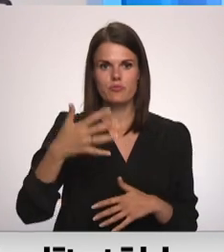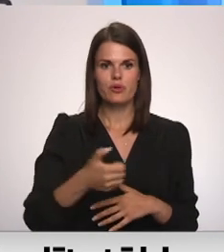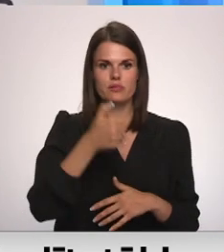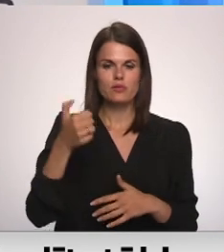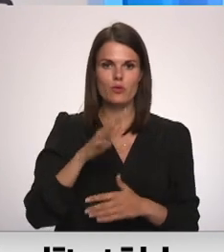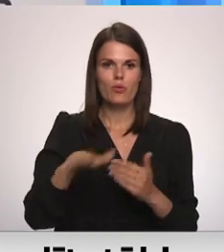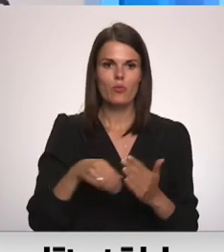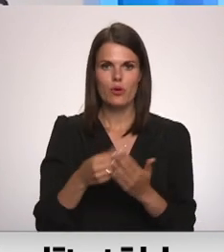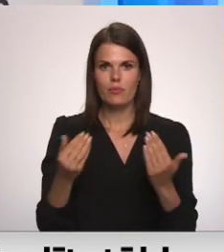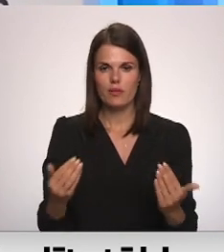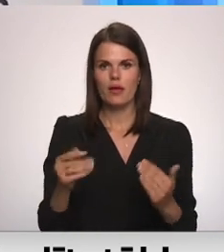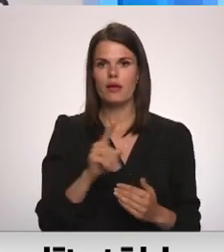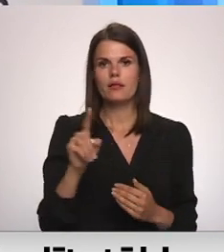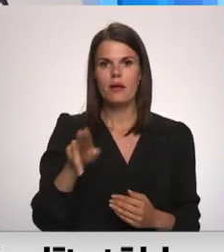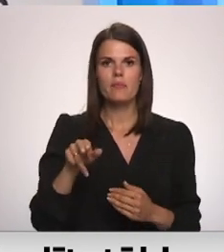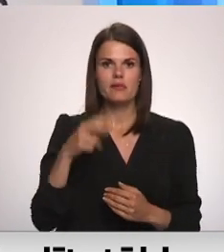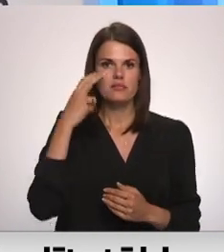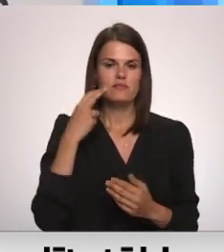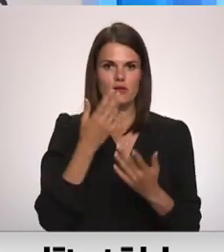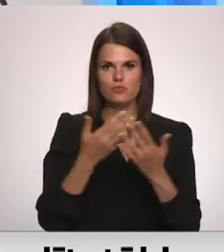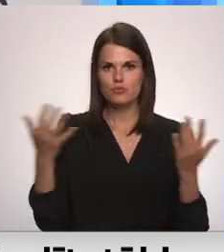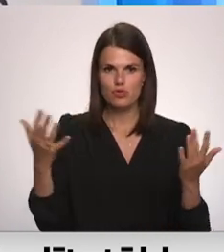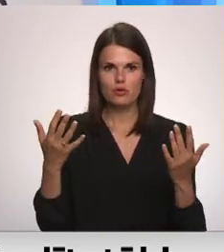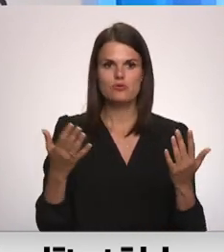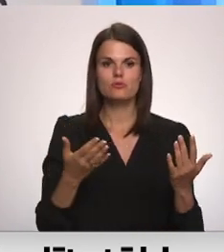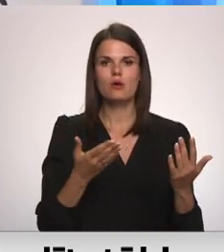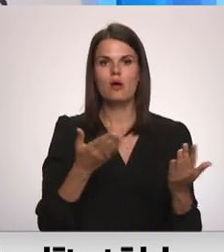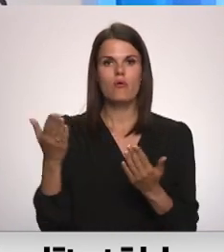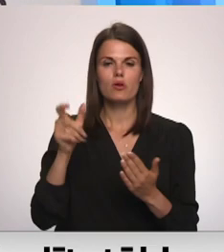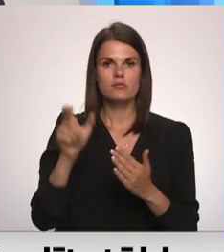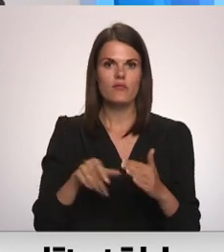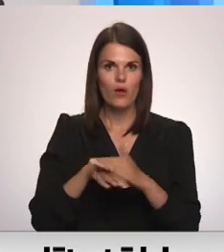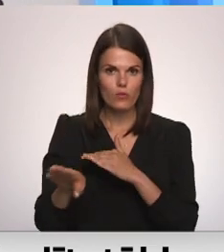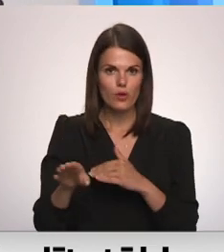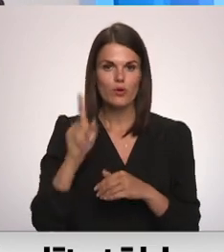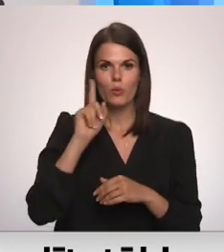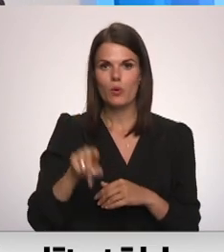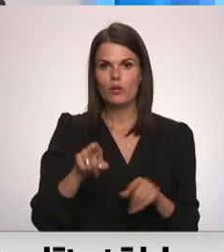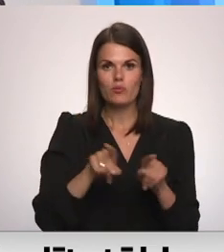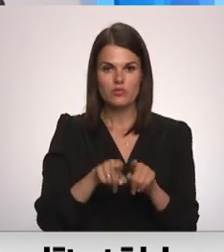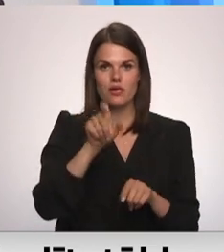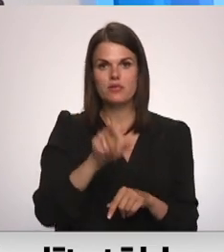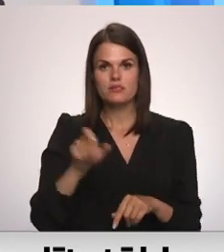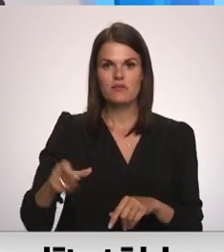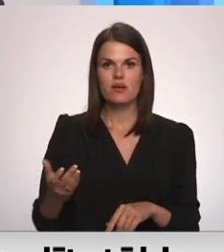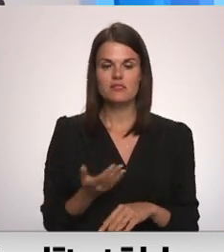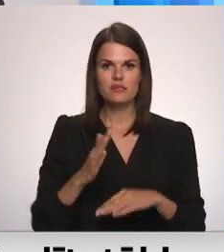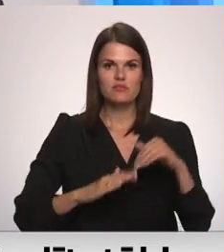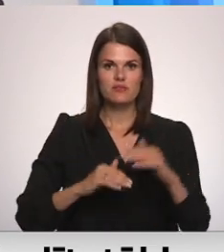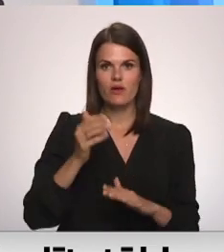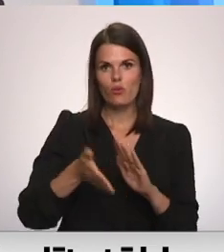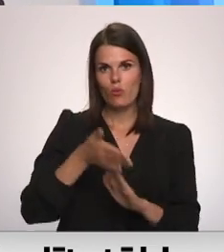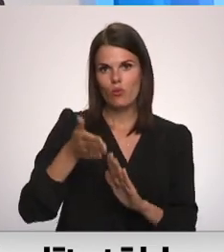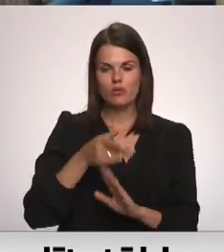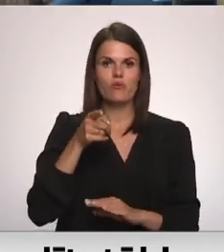vēl joprojām šobrīd pensijas vecums ir dažāds, kādā cilvēki dodas. Un, protams, arī cilvēkiem dzīves kvalitāte uzlabojās un viņi